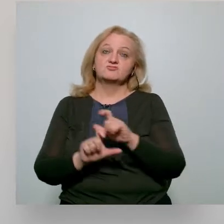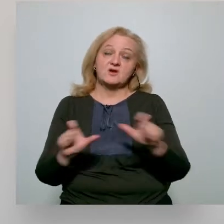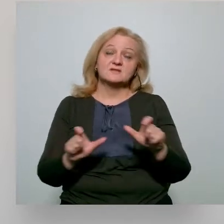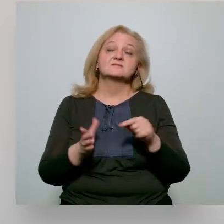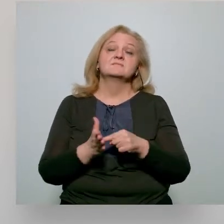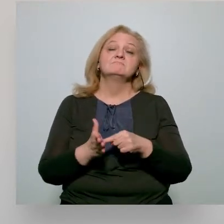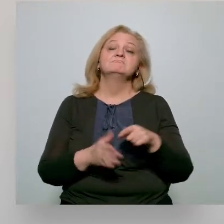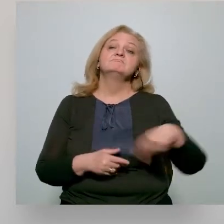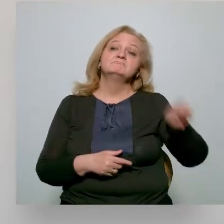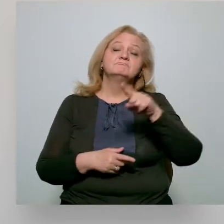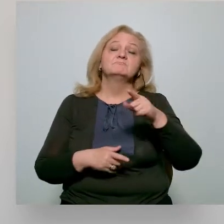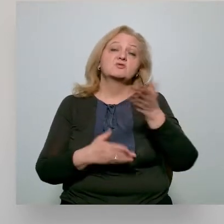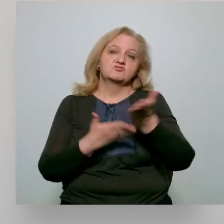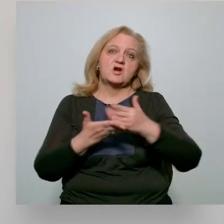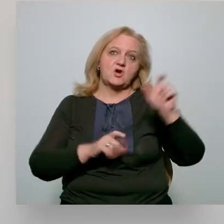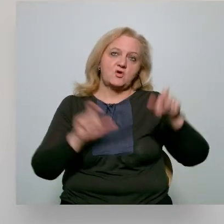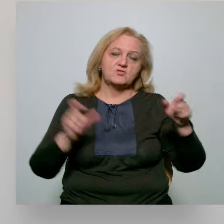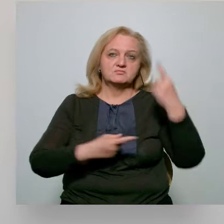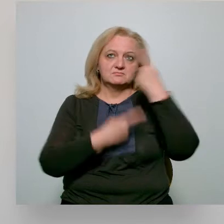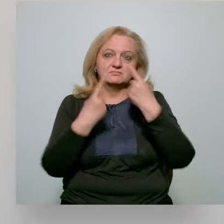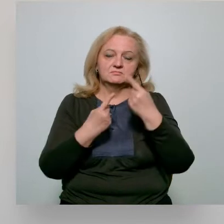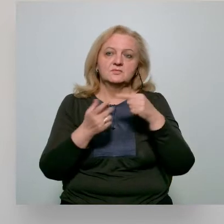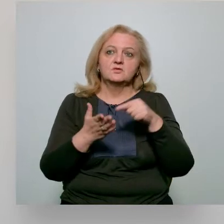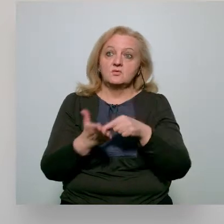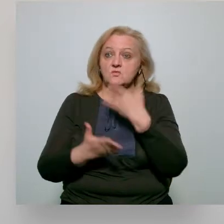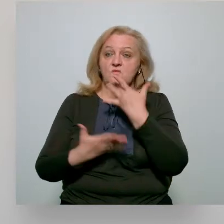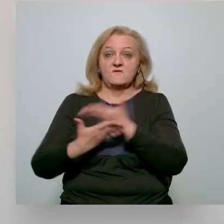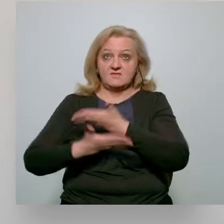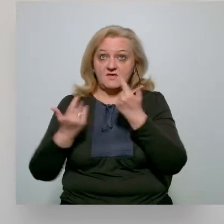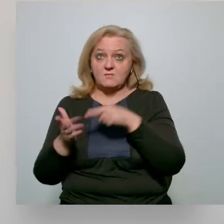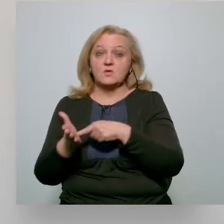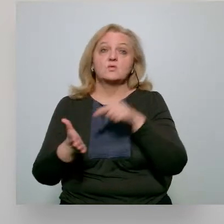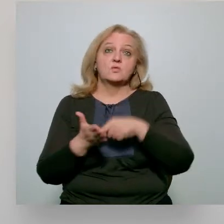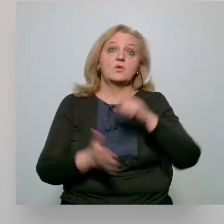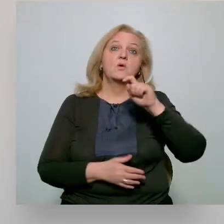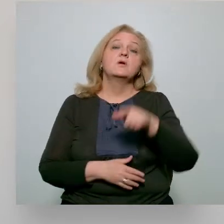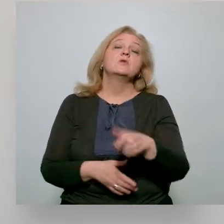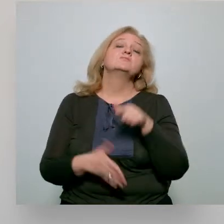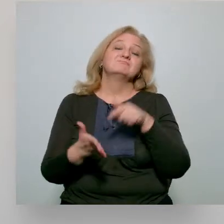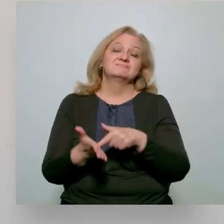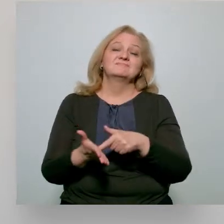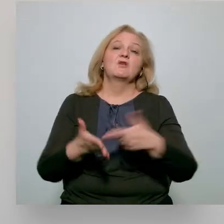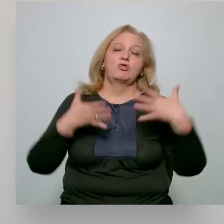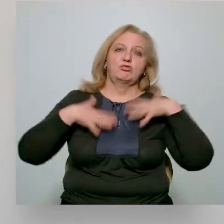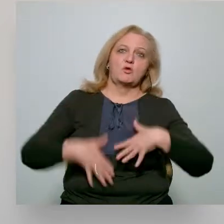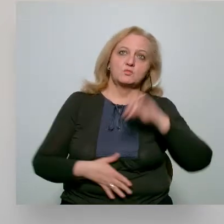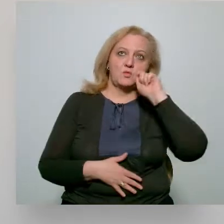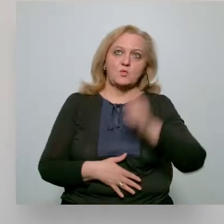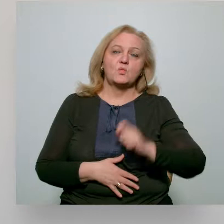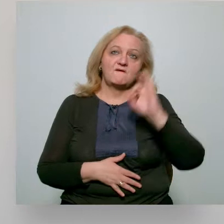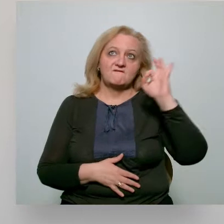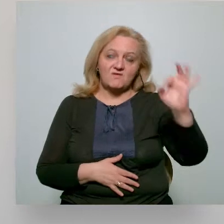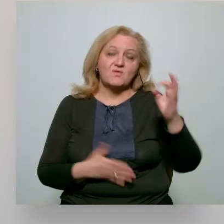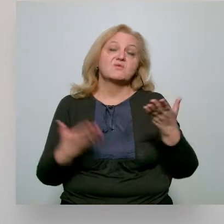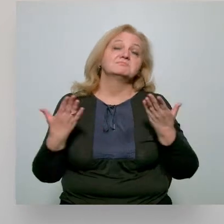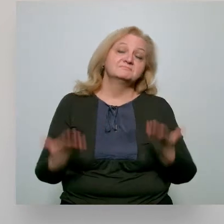co zdaniem niektórych nie istnieje, a mianowicie o ukraińskiej tożsamości i o tym, co o